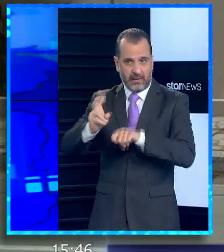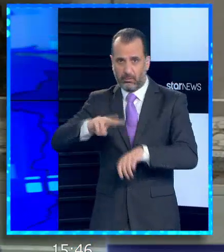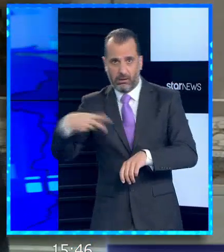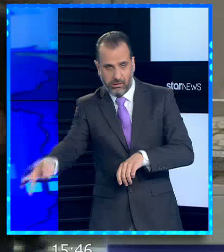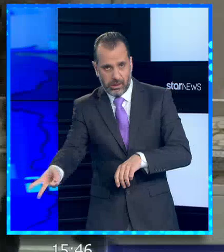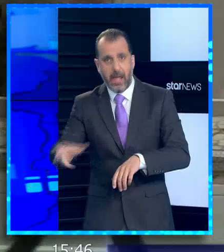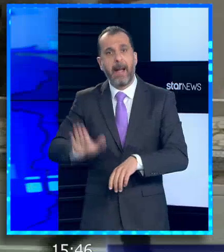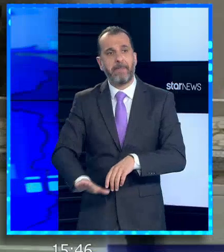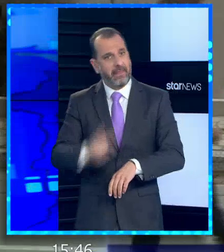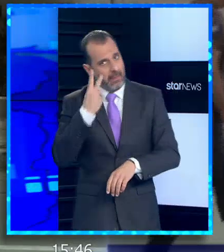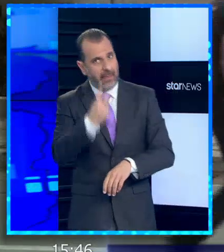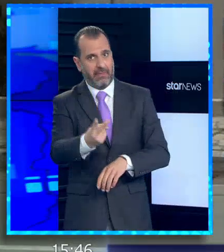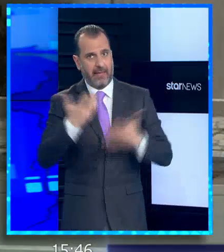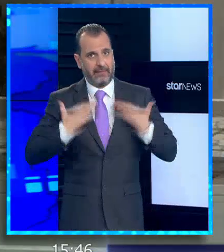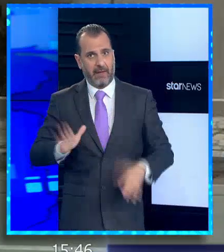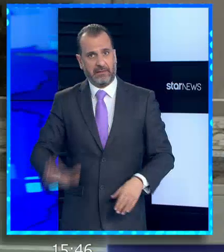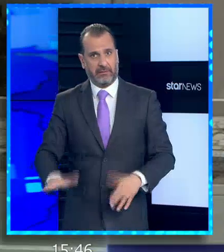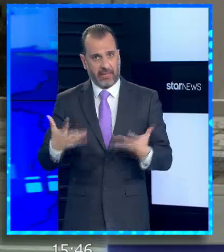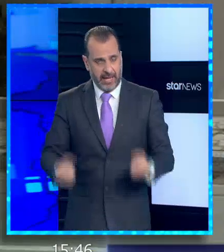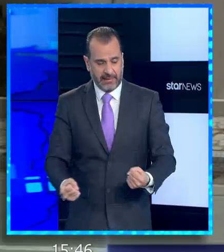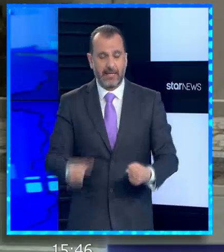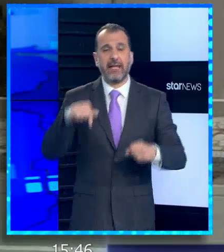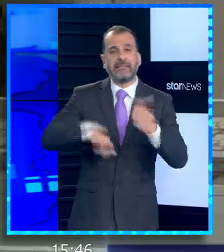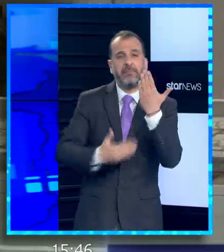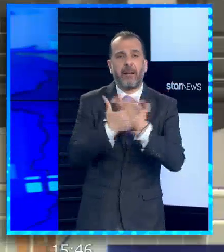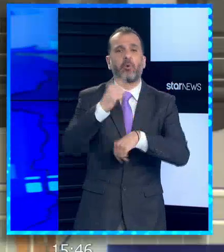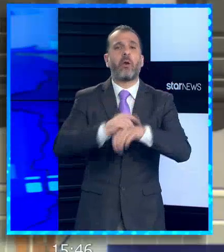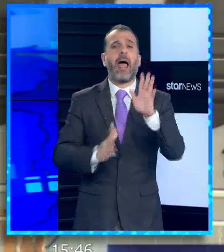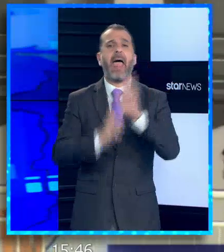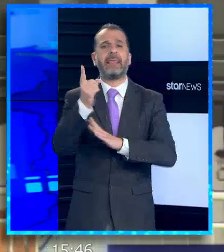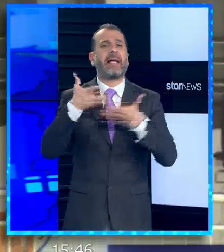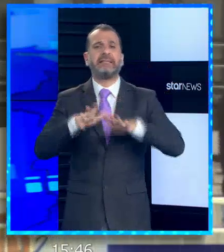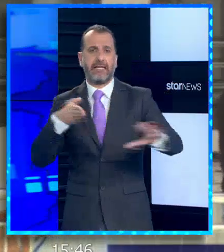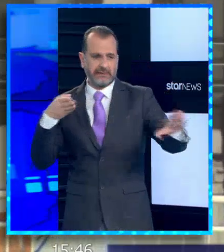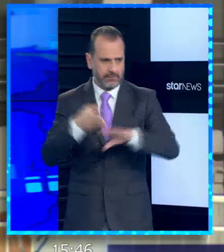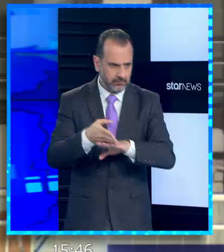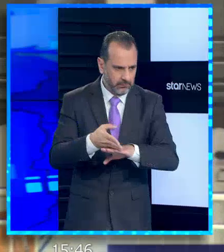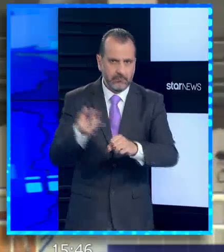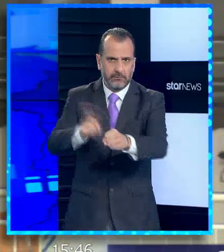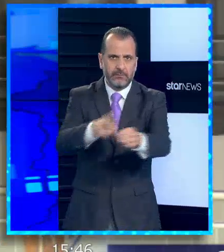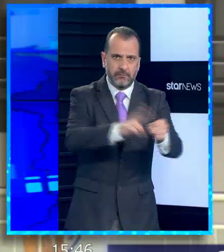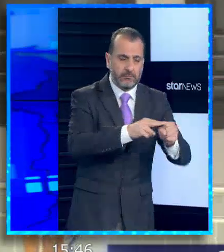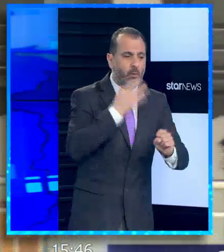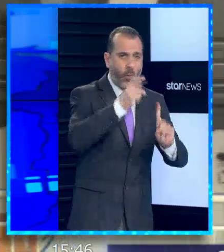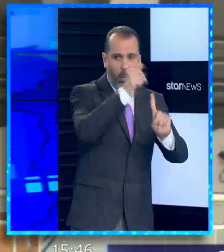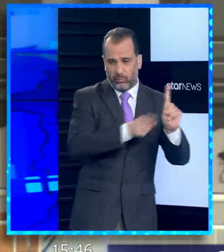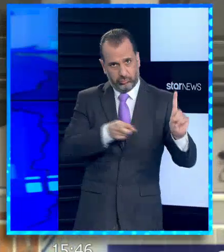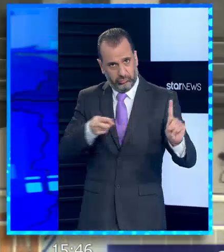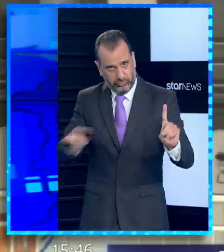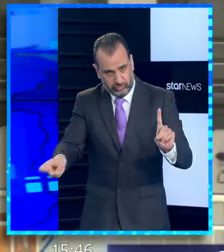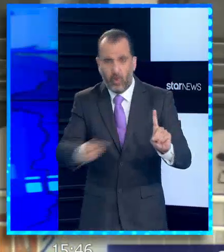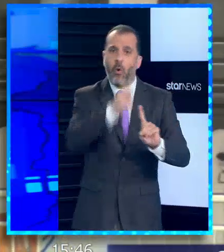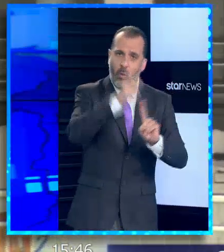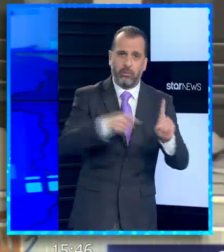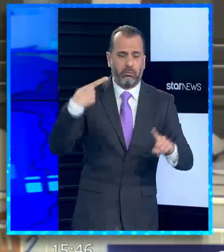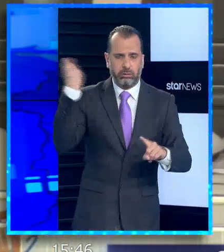στο σπίτι του περίπου στις 11 το πρωί από συγγενικό πρόσωπο. Στον ίδιο χώρο βρέθηκε τραυματισμένος ο 8χρονος γιος του, ο